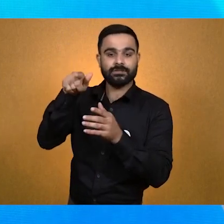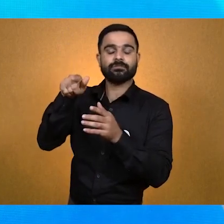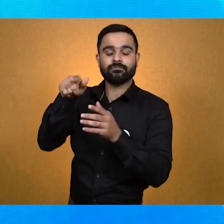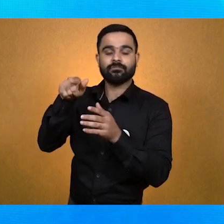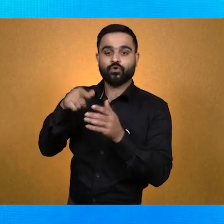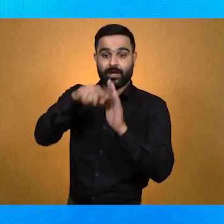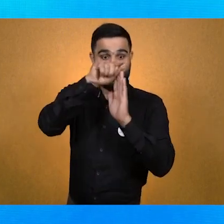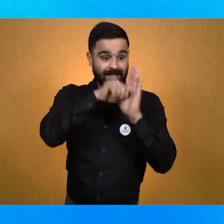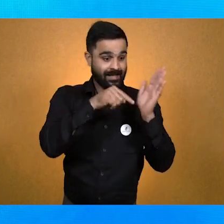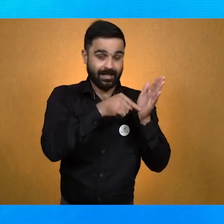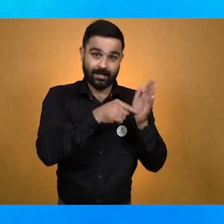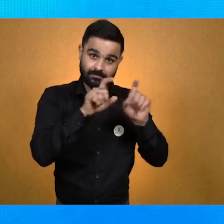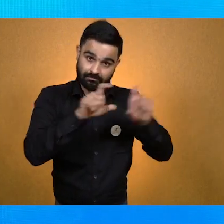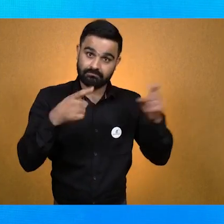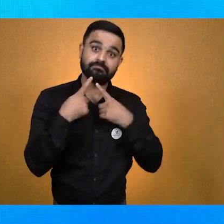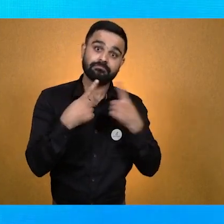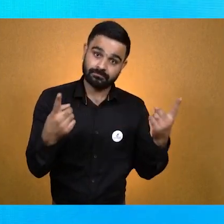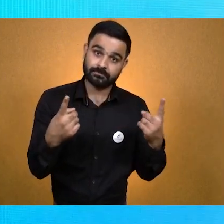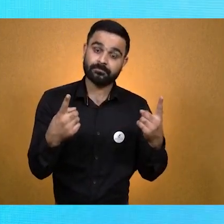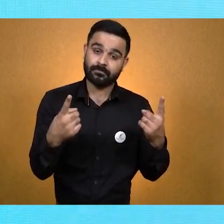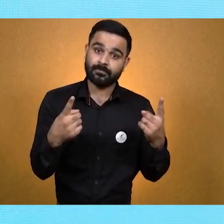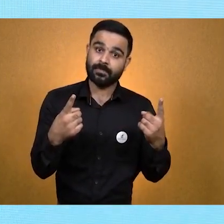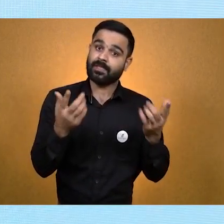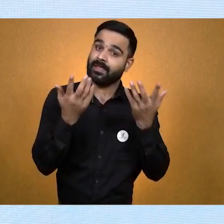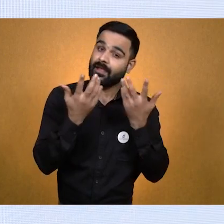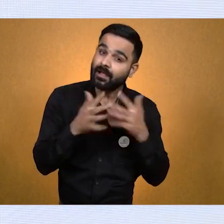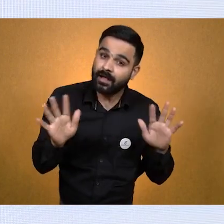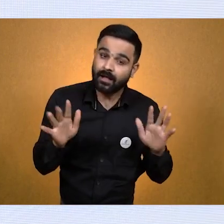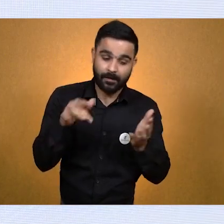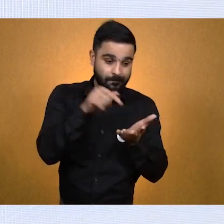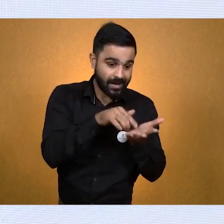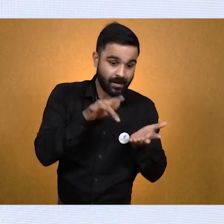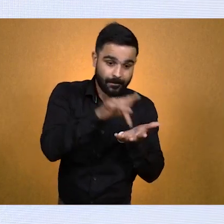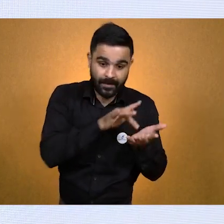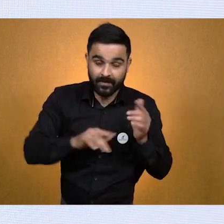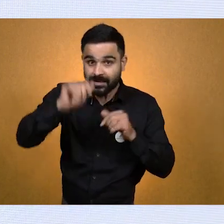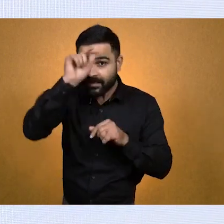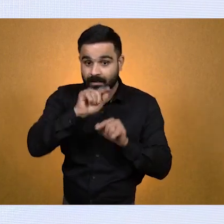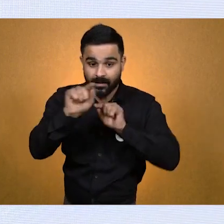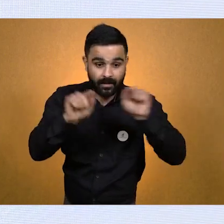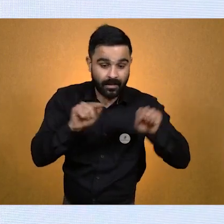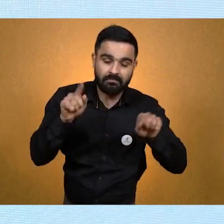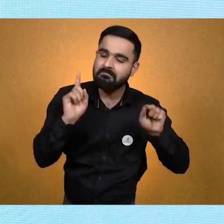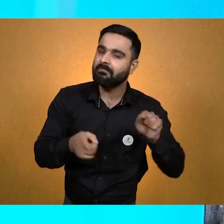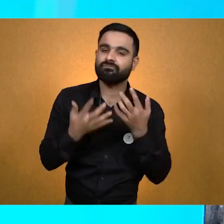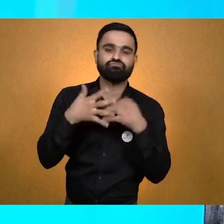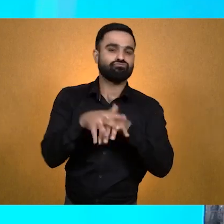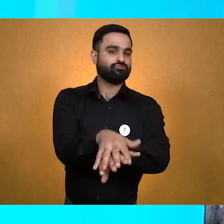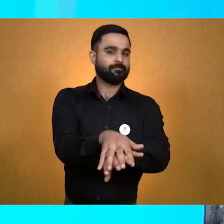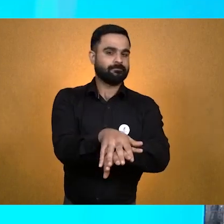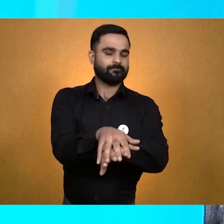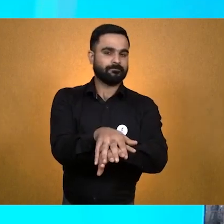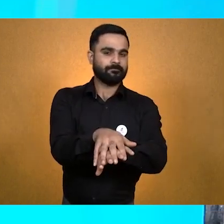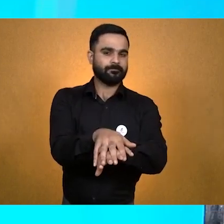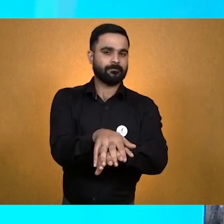जो हमारी पॉलिसीज हैं, वो क्लियरली कहती हैं कि हर हिस्सा देश का सुगम्य हो.